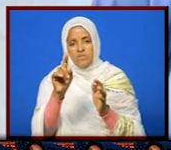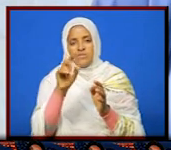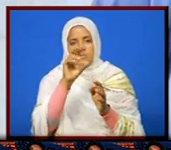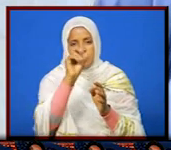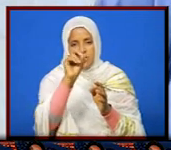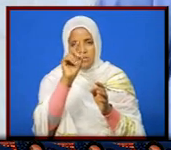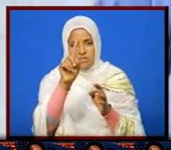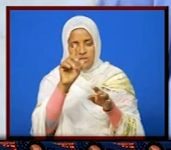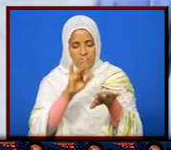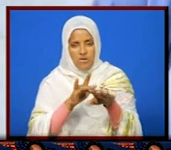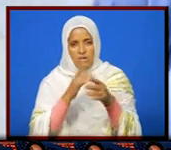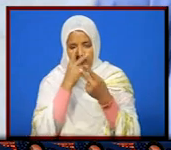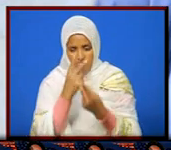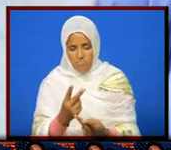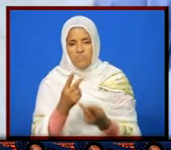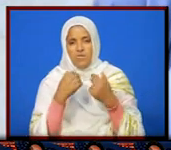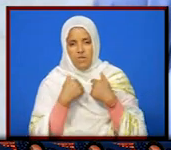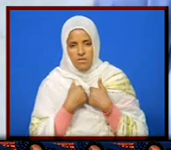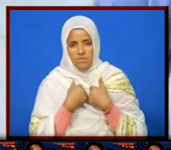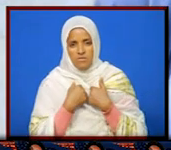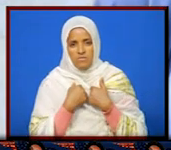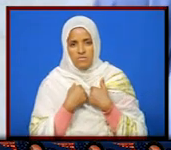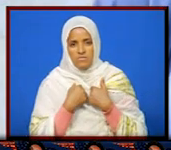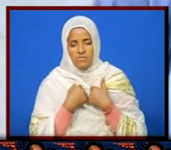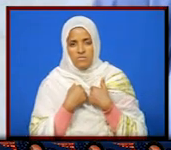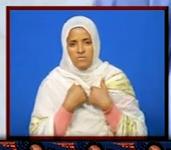41 ከቁጥር 31 ላይ የሚያሳየን አለ።